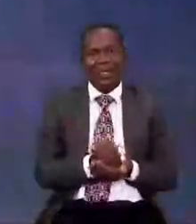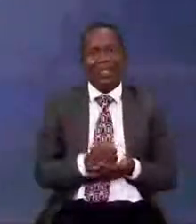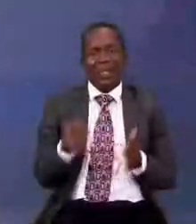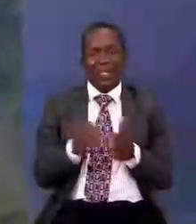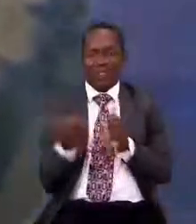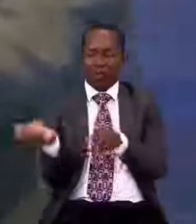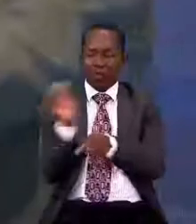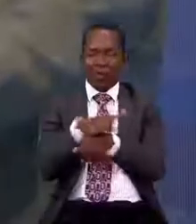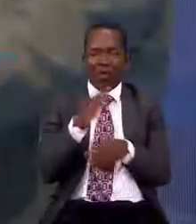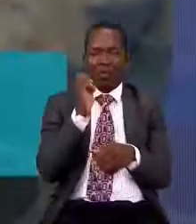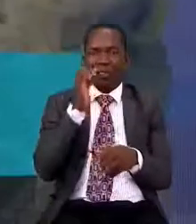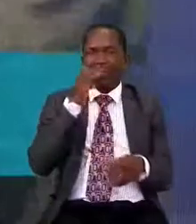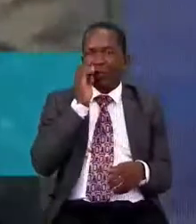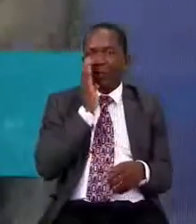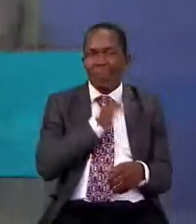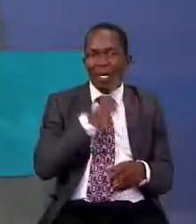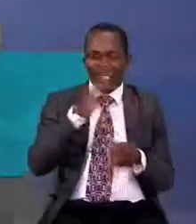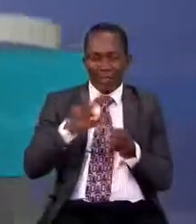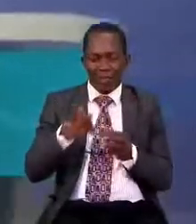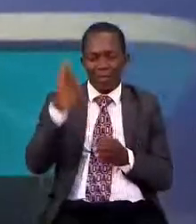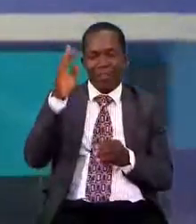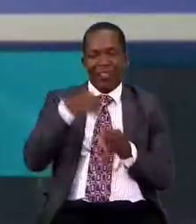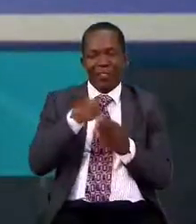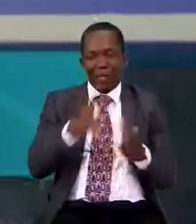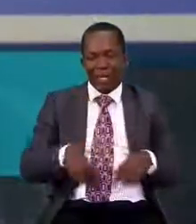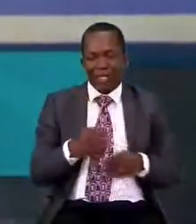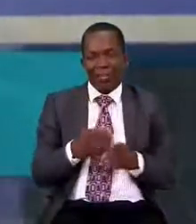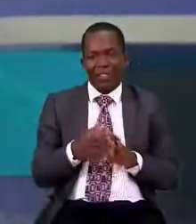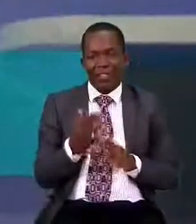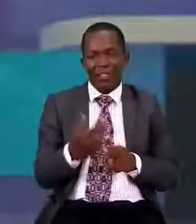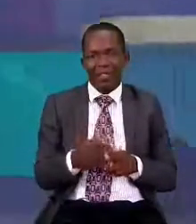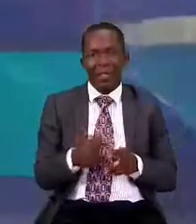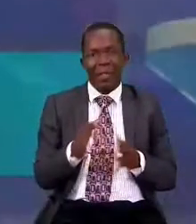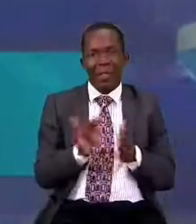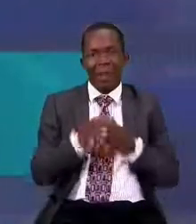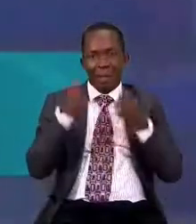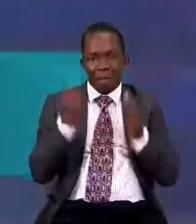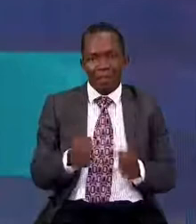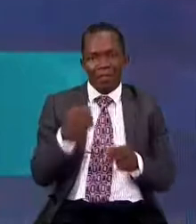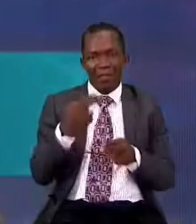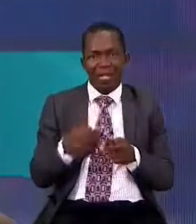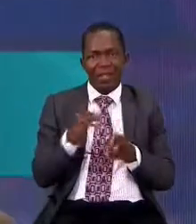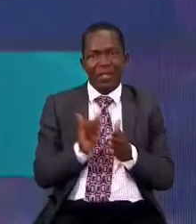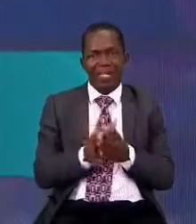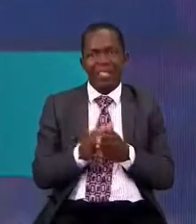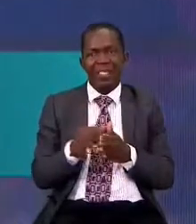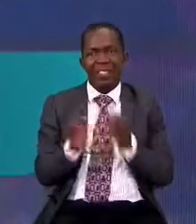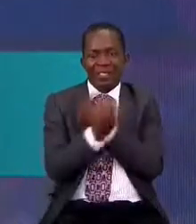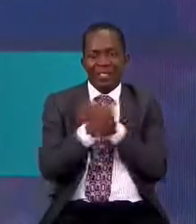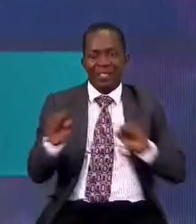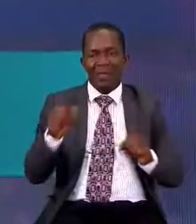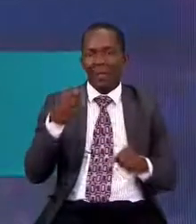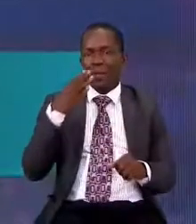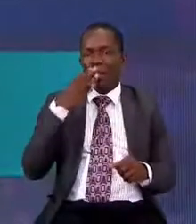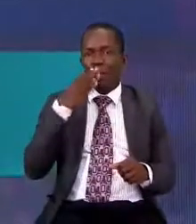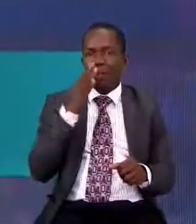qui sauve les pires des pécheurs. Quel que soit le genre de pécheur que vous